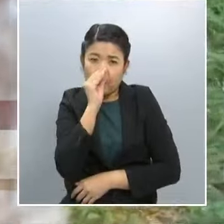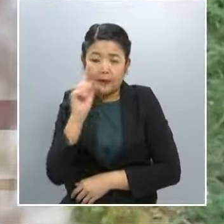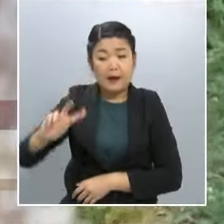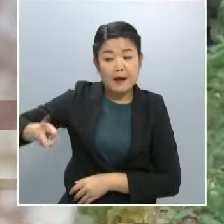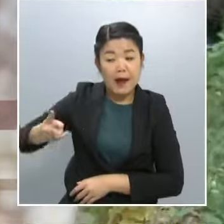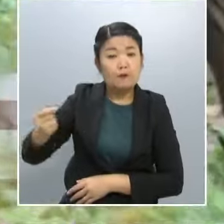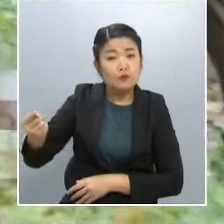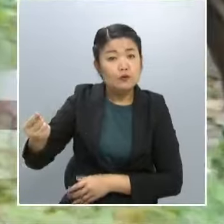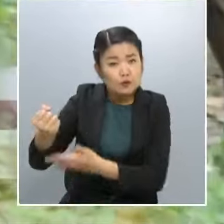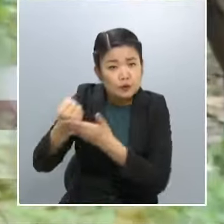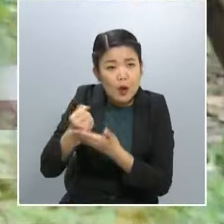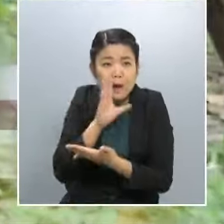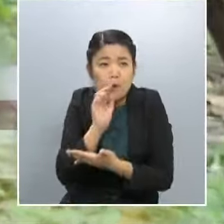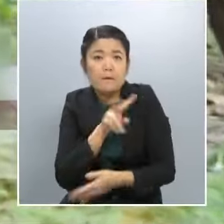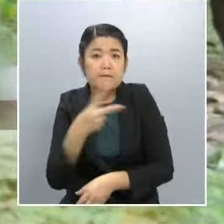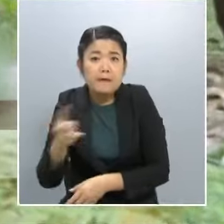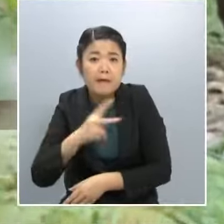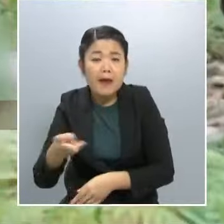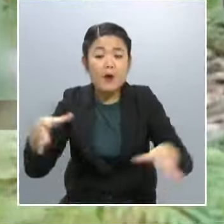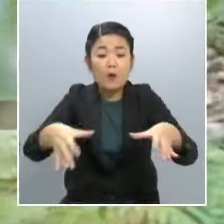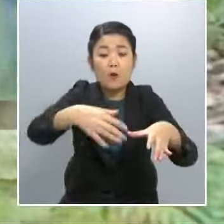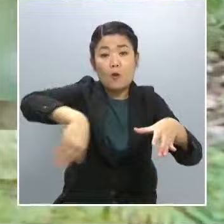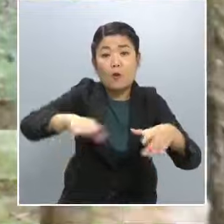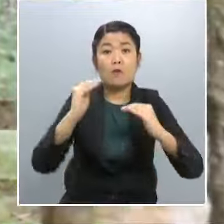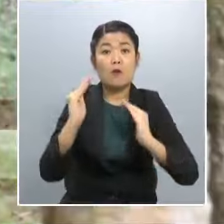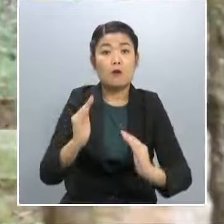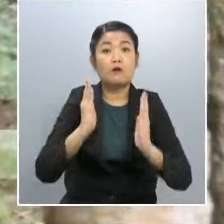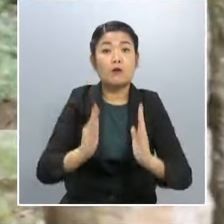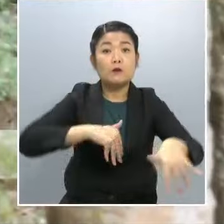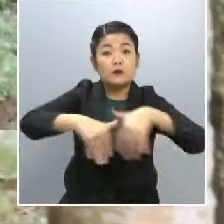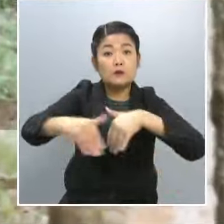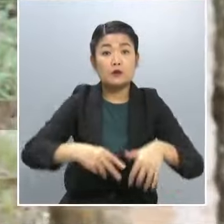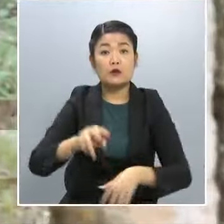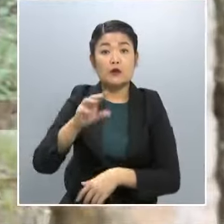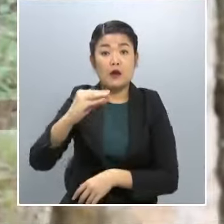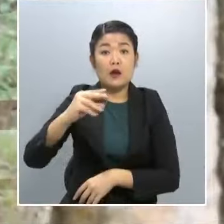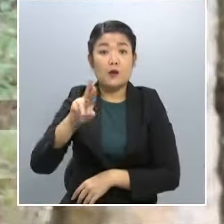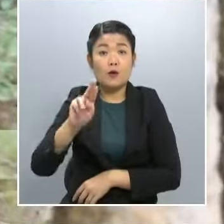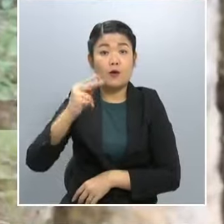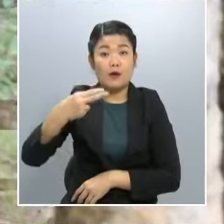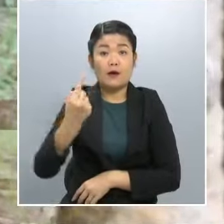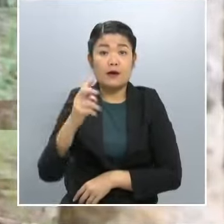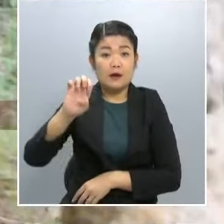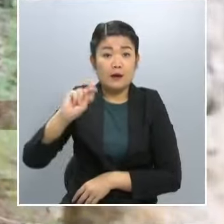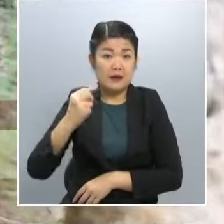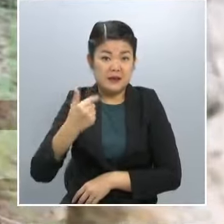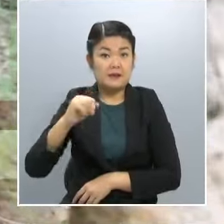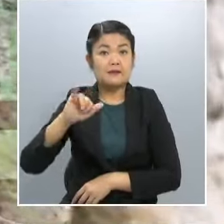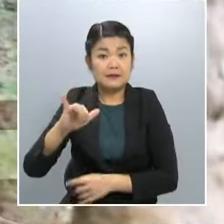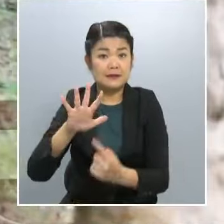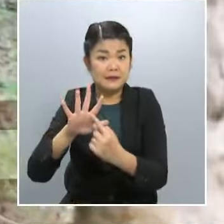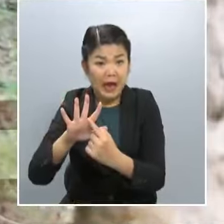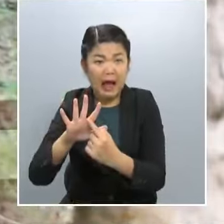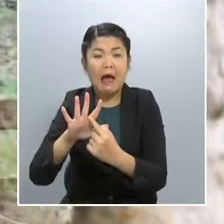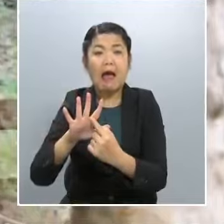ได้ทราบว่าเป็นชาวโรฮิงญาอายุ15ถึง50ปีส่วนใหญ่ที่ไม่เสียชีวิตก็คืออิดโรยน้ำลายฟูมป